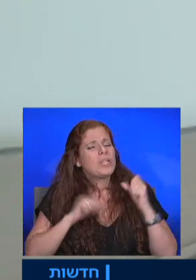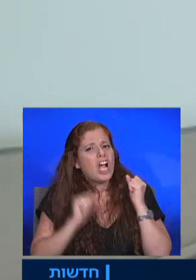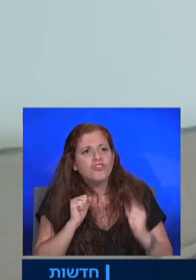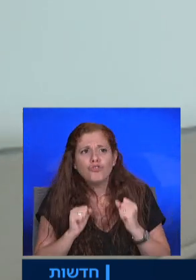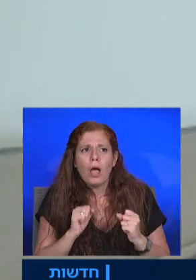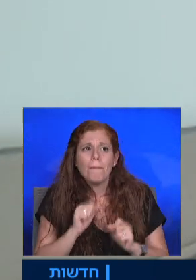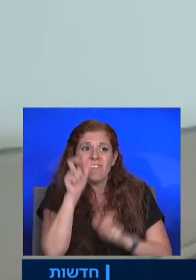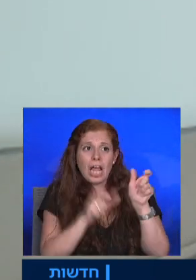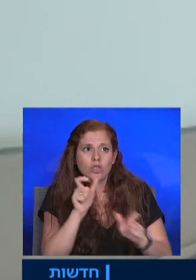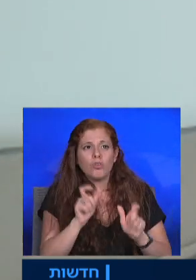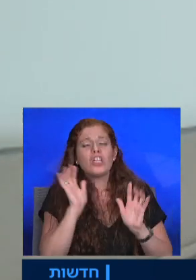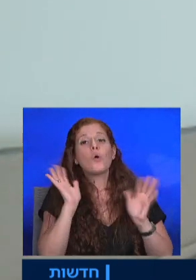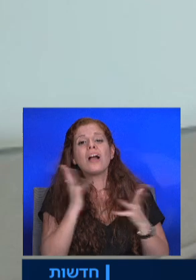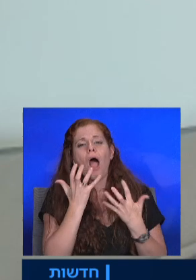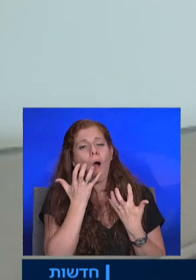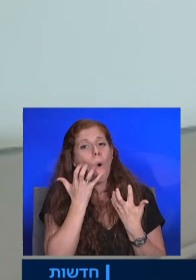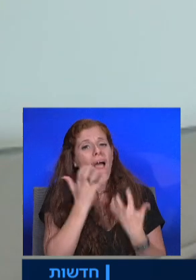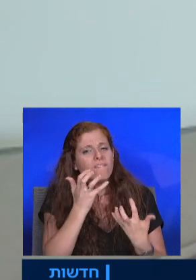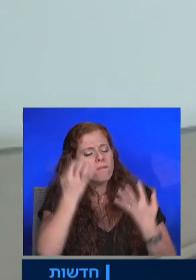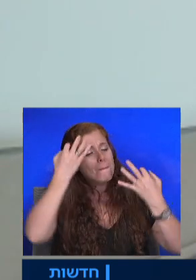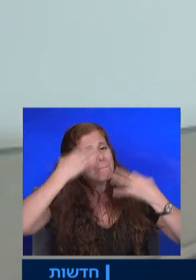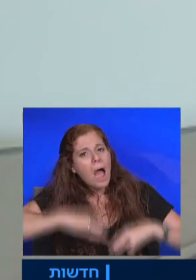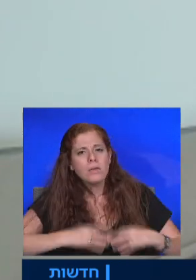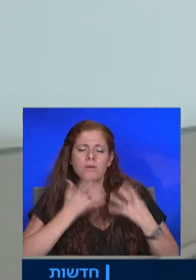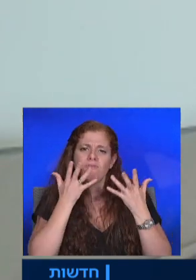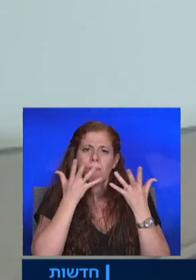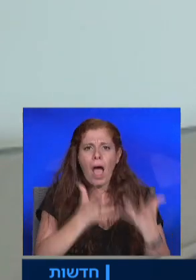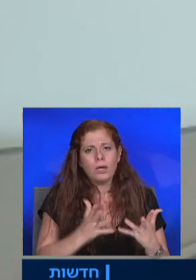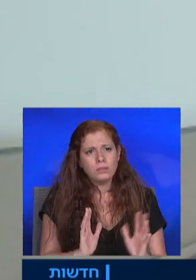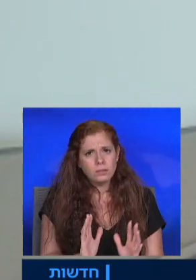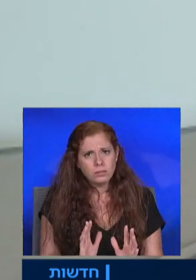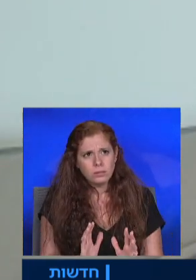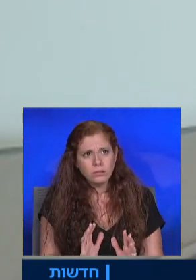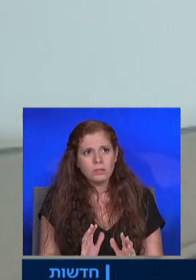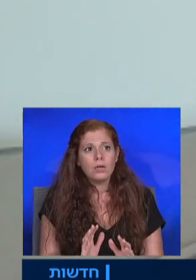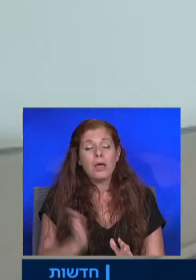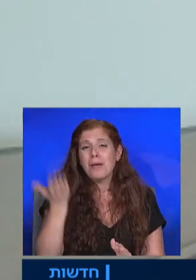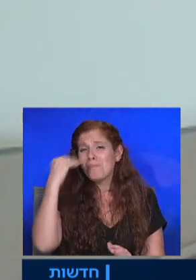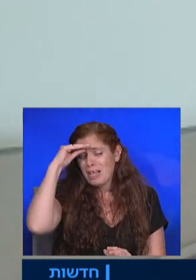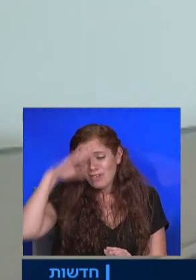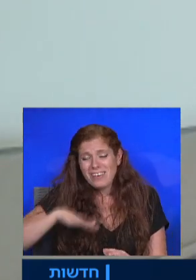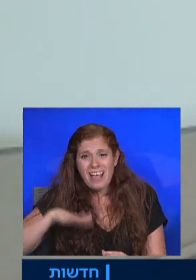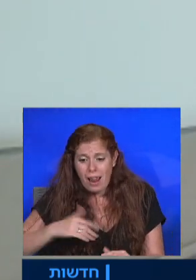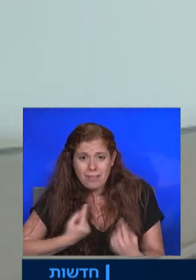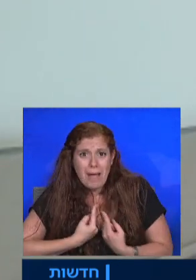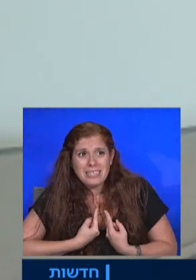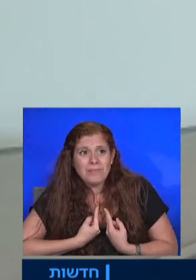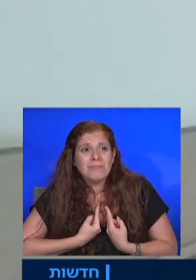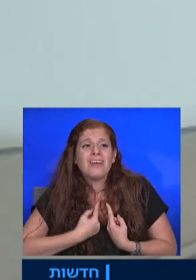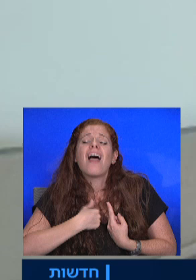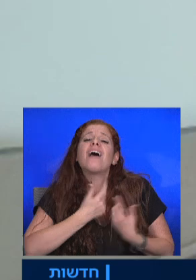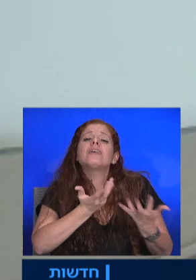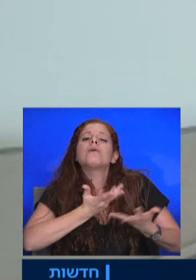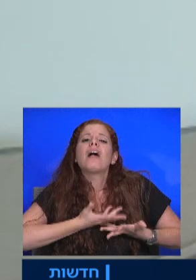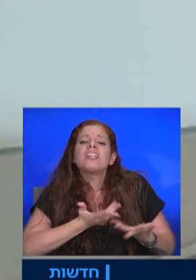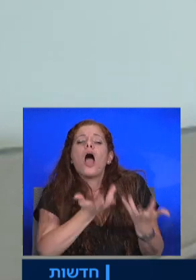אוהב, מעריך ומעריץ. מאז שאני ילד קטן, אני שאבתי השראה מהבדואים. כל